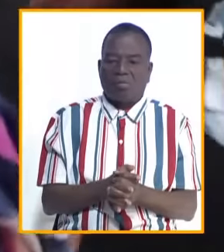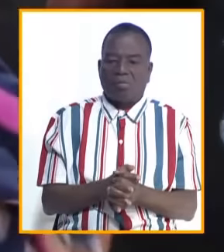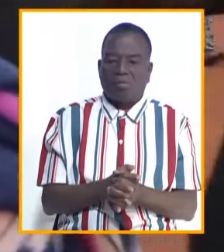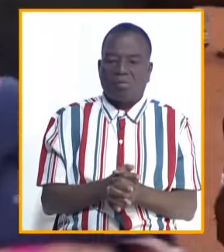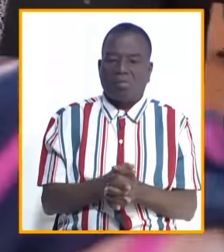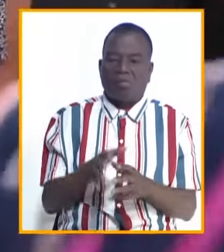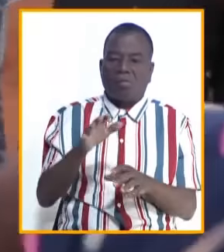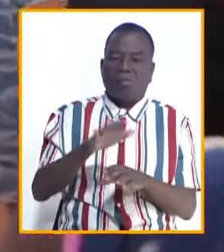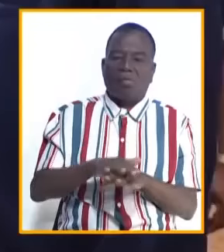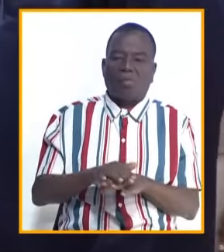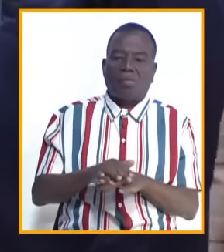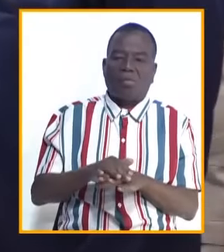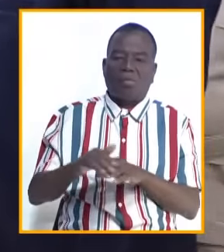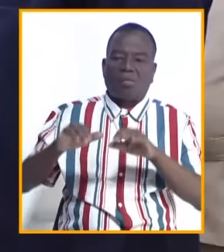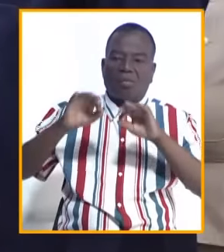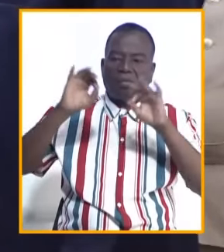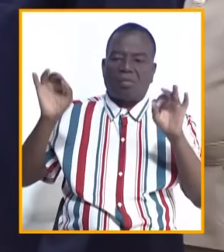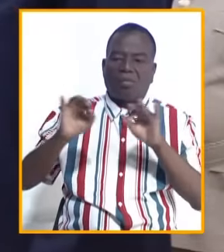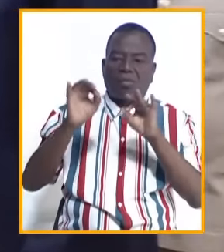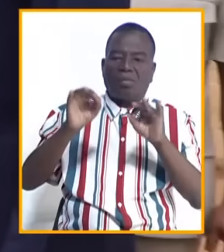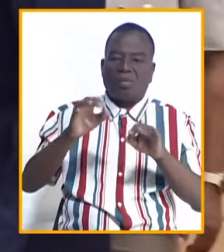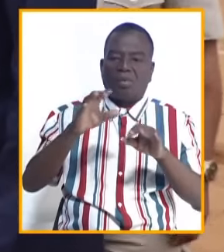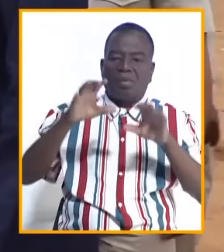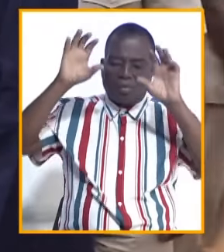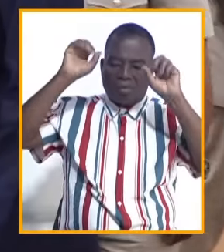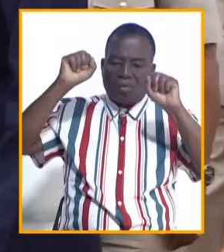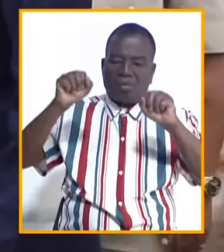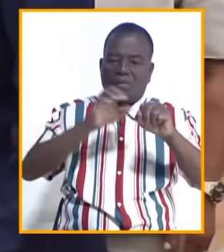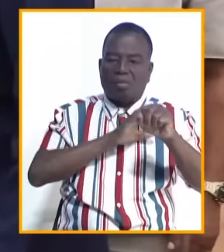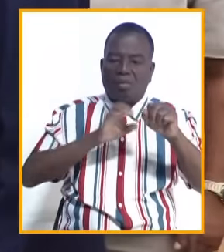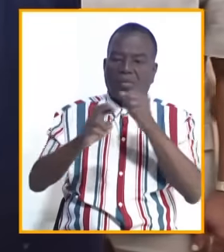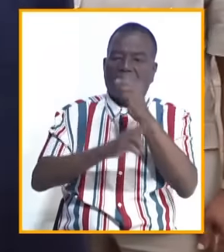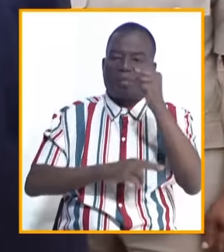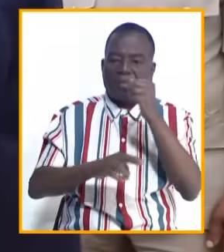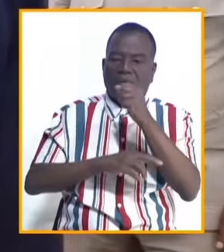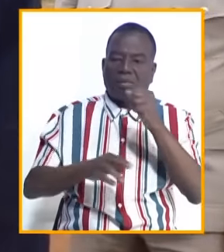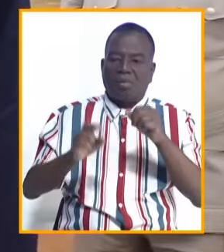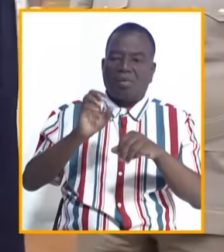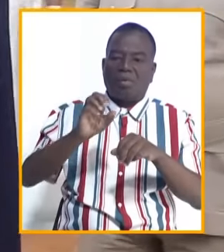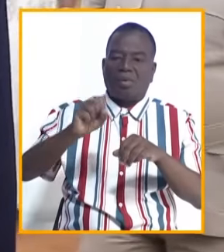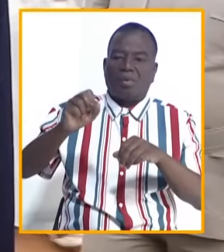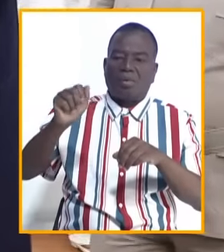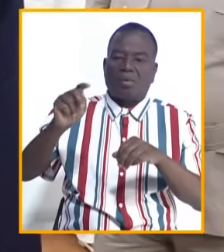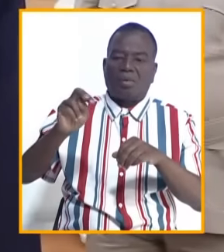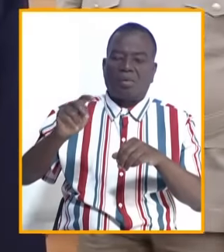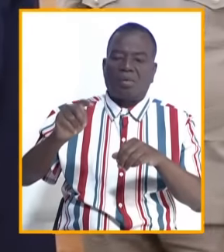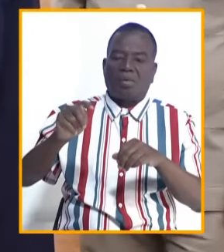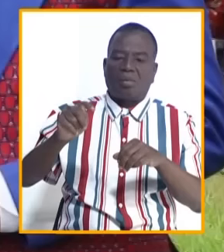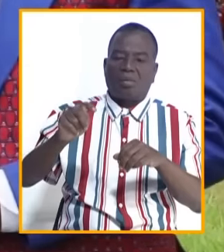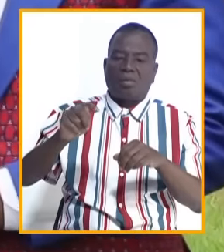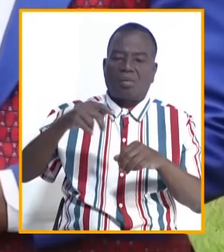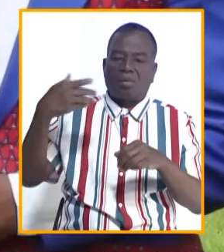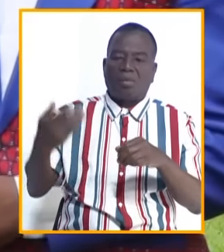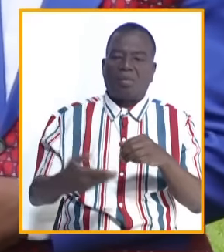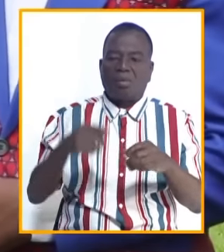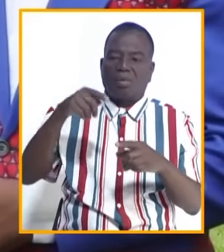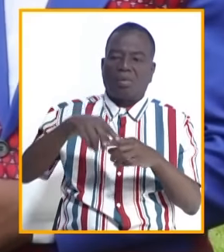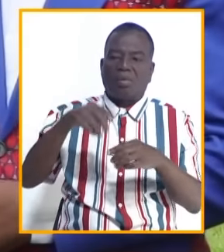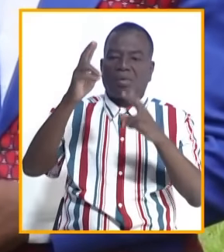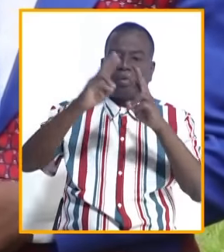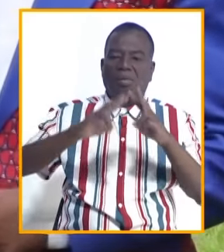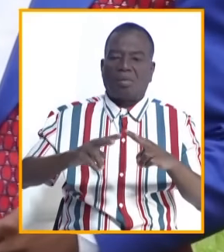Sur des accents de fête, le président du conseil régional du Haut-Sassandra, Touré Mamadou, est accueilli à Gazeyo, l'une des